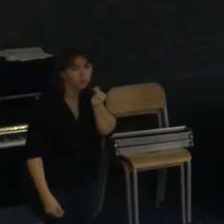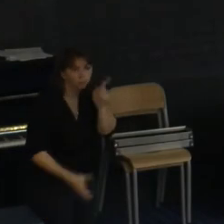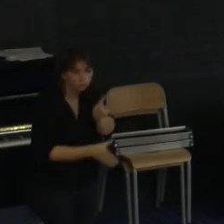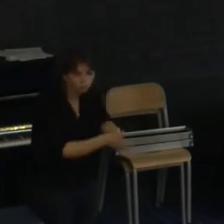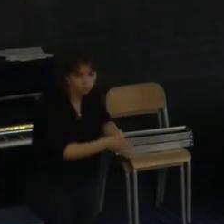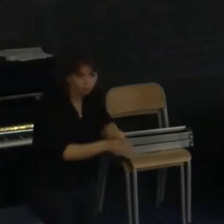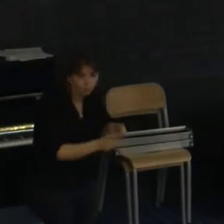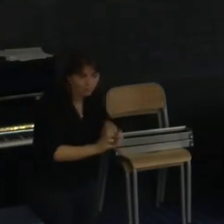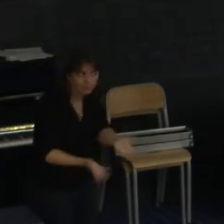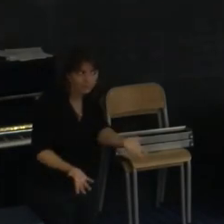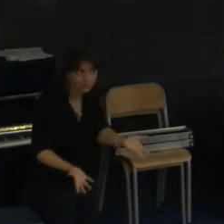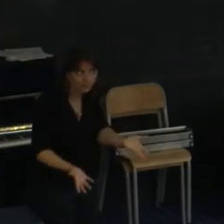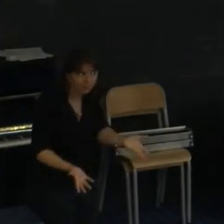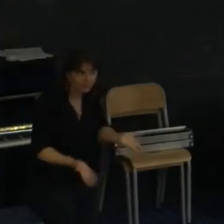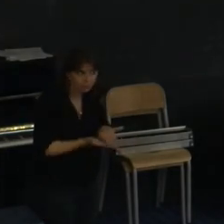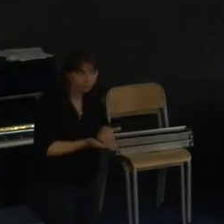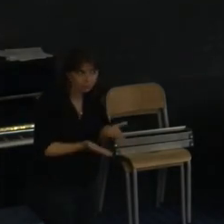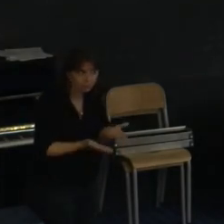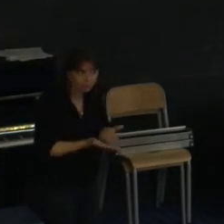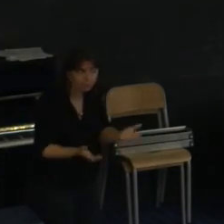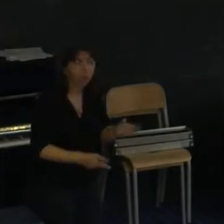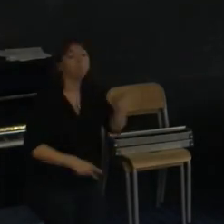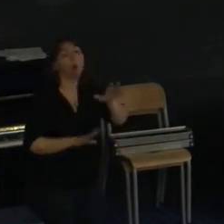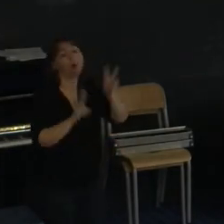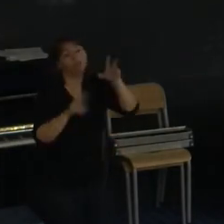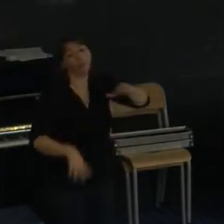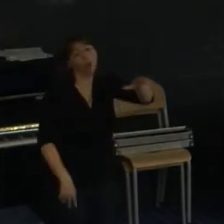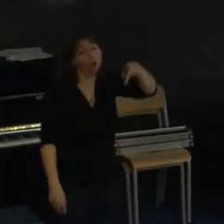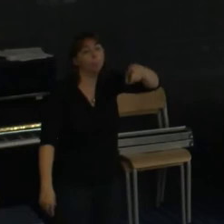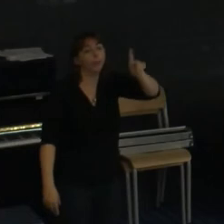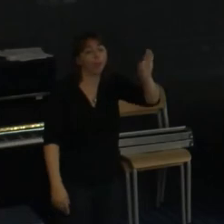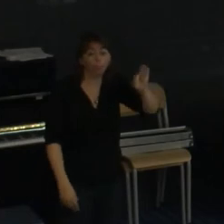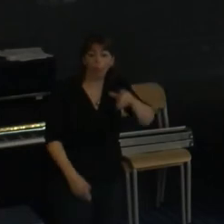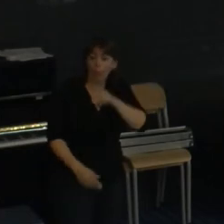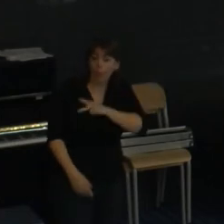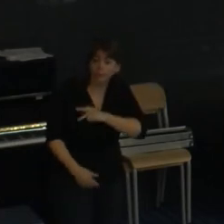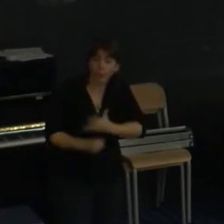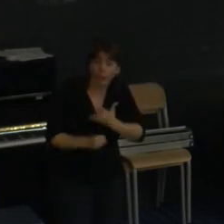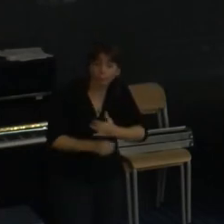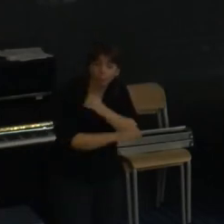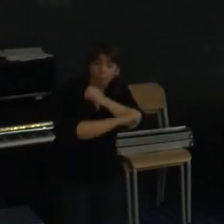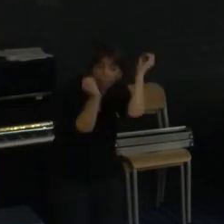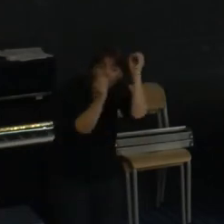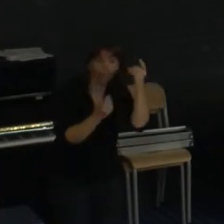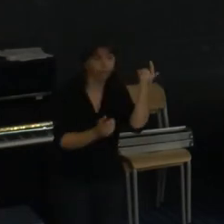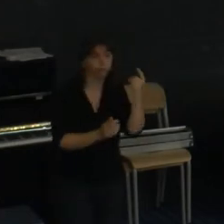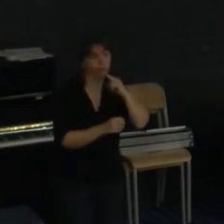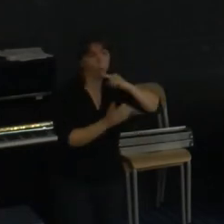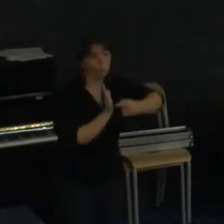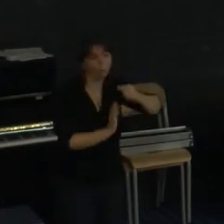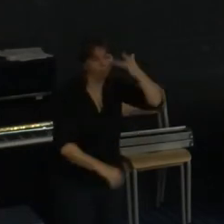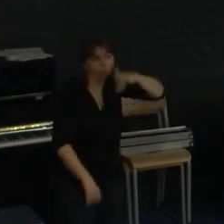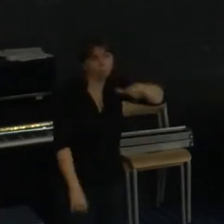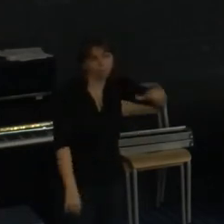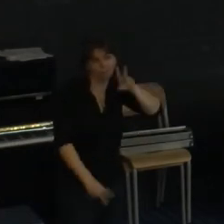quand même. La majorité des gens ne savent pas que PDB existe, déjà ils ne savent même pas une certaine commande. Tout à l'heure, je vous